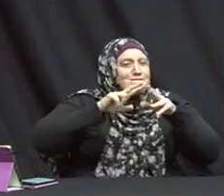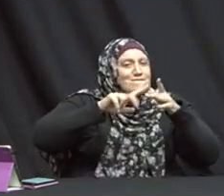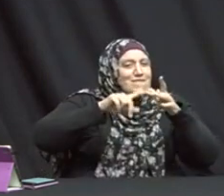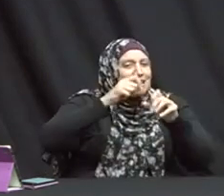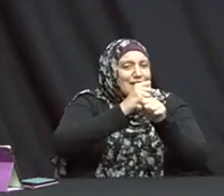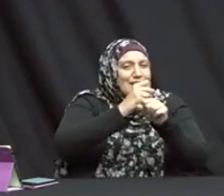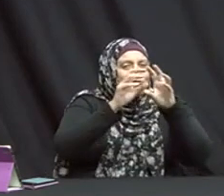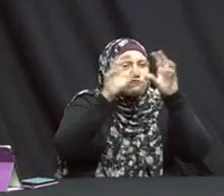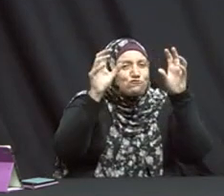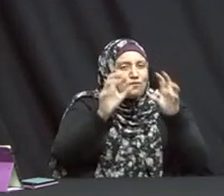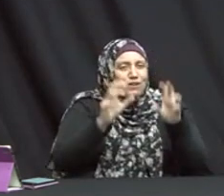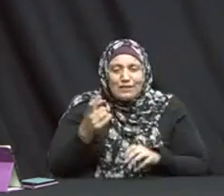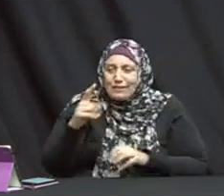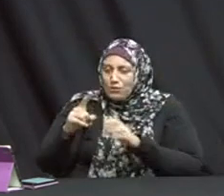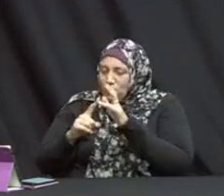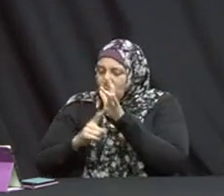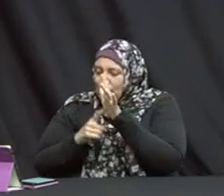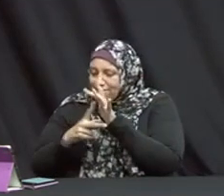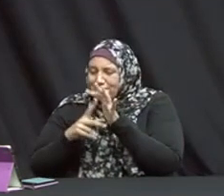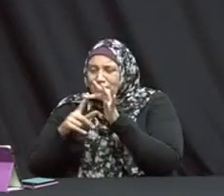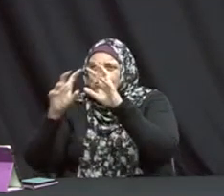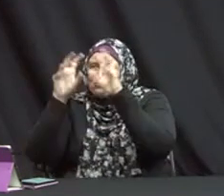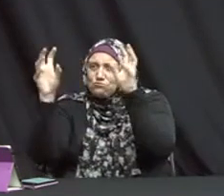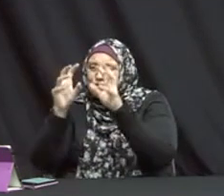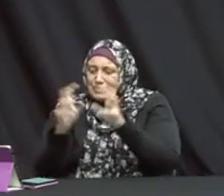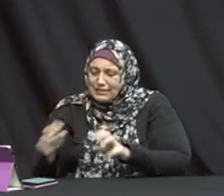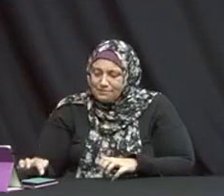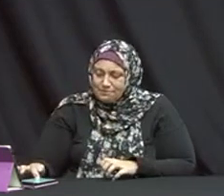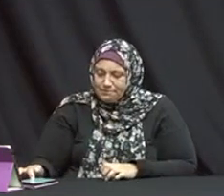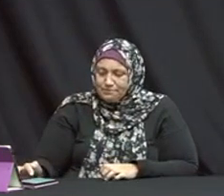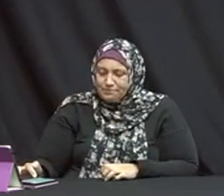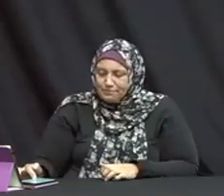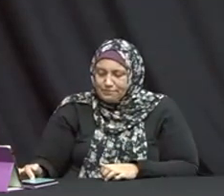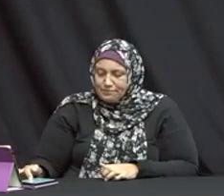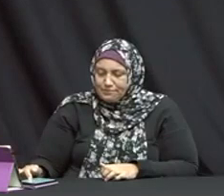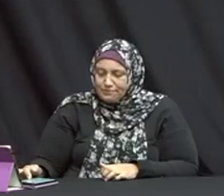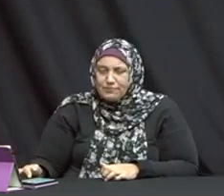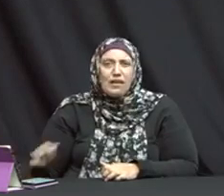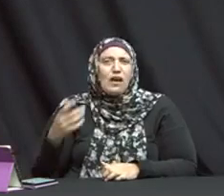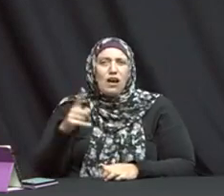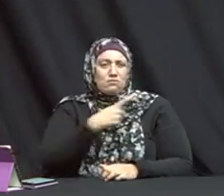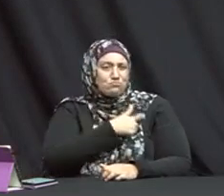سينين وهذا البلد